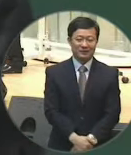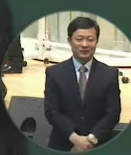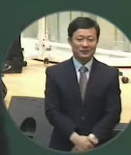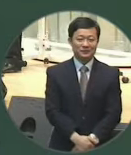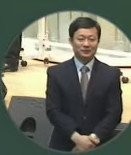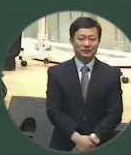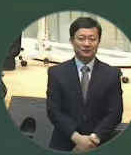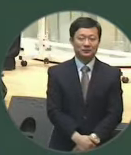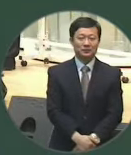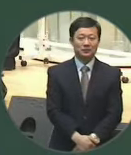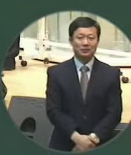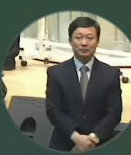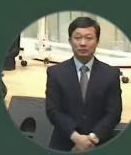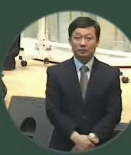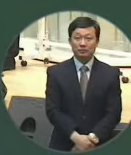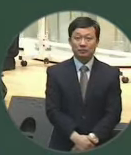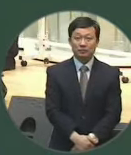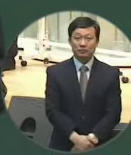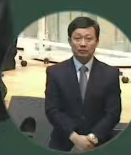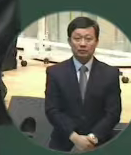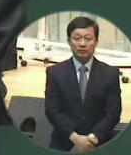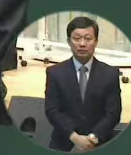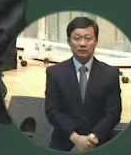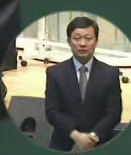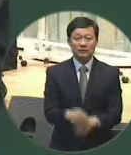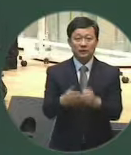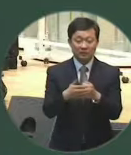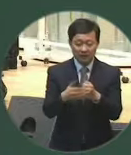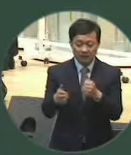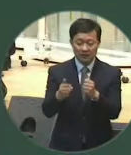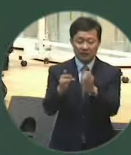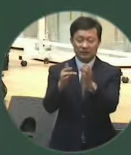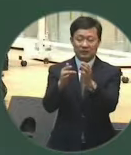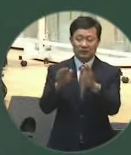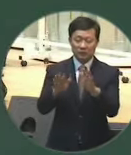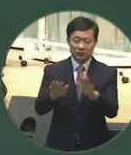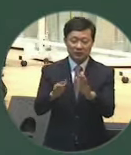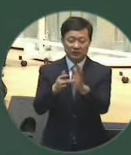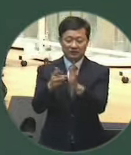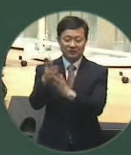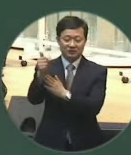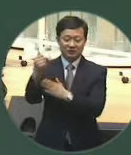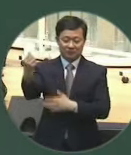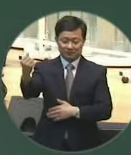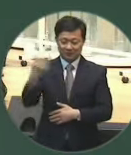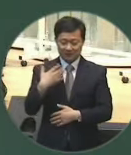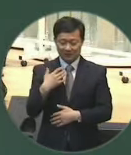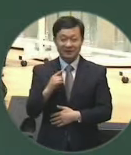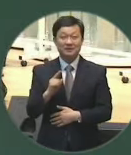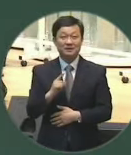and deception. Later on, they will crumble. 그래서 예수님께서